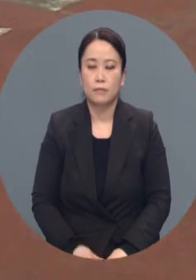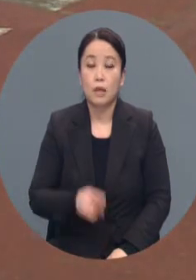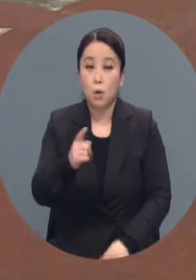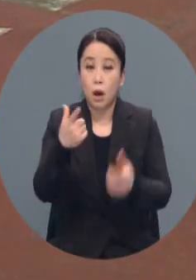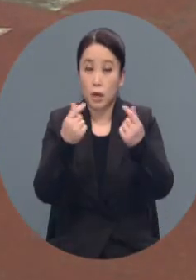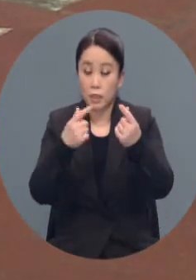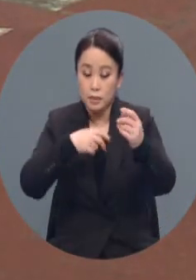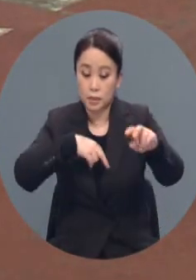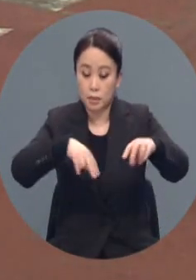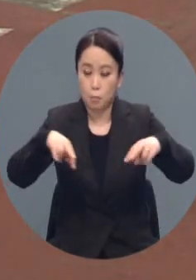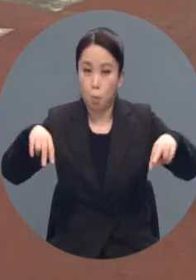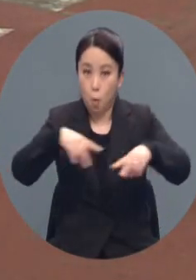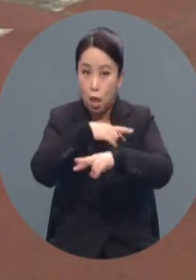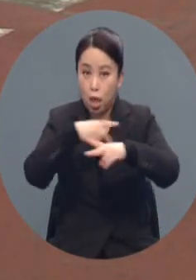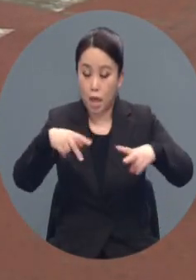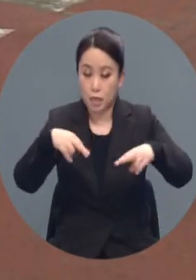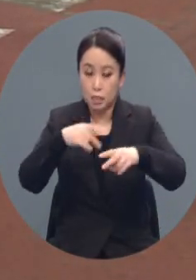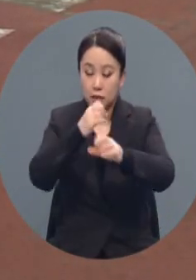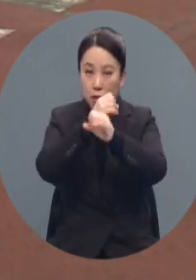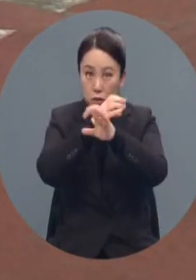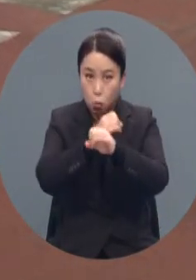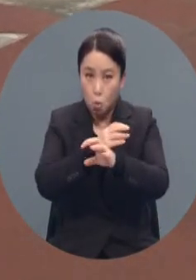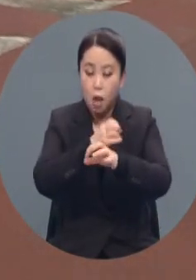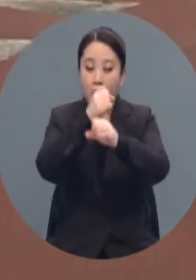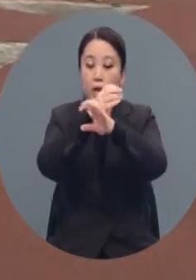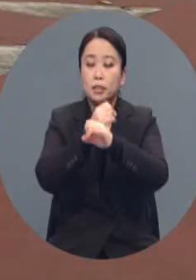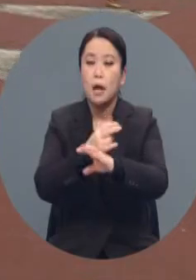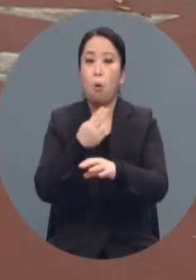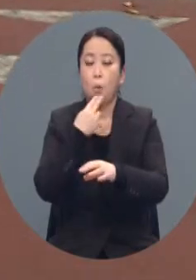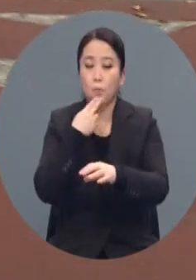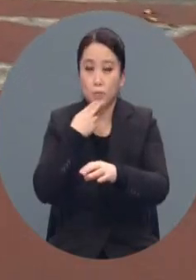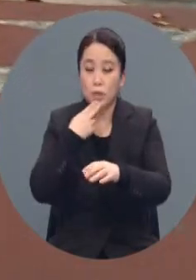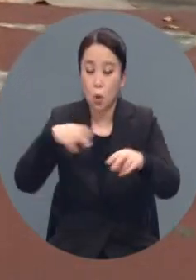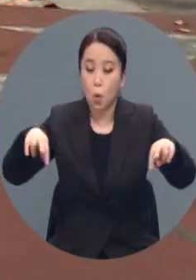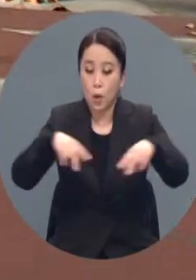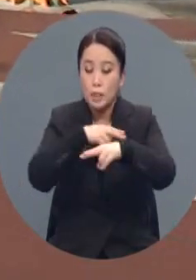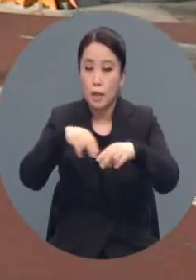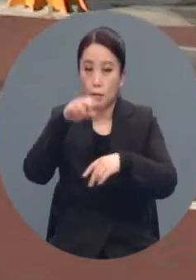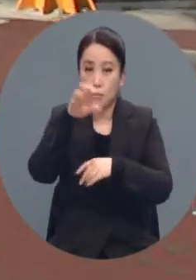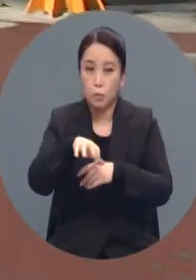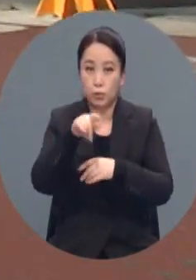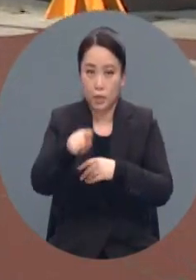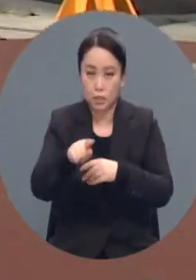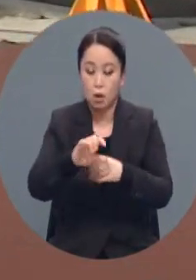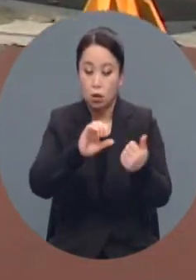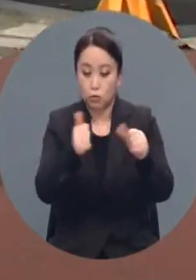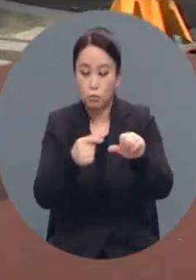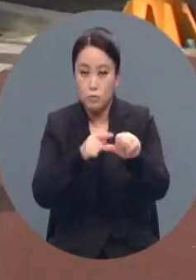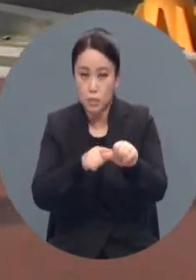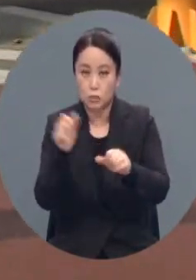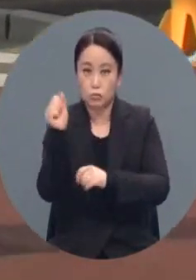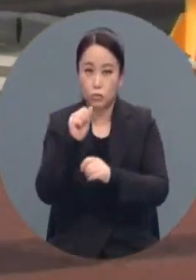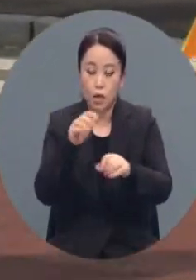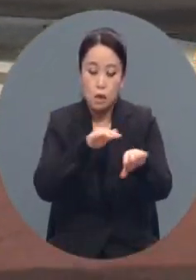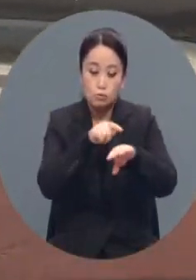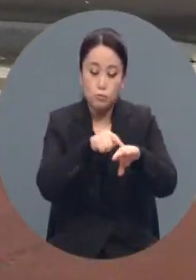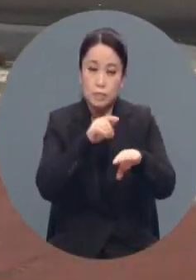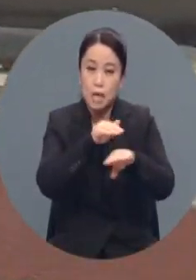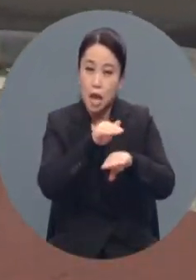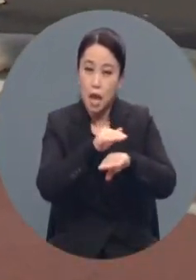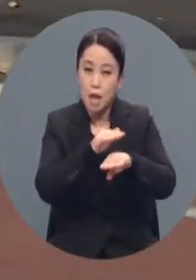이렇게 보행 신호에 또 신호등 없는 횡단보도 위에서 보행자를 치어 숨지게 한 운전자 거의 전부가 집행유예로 풀려난다는